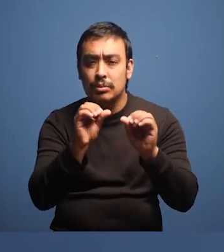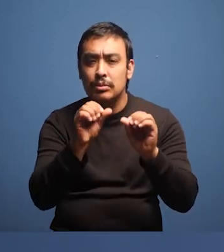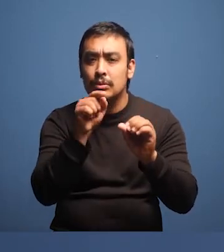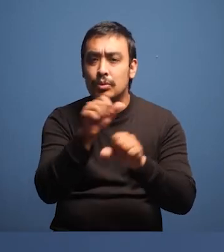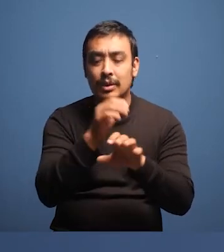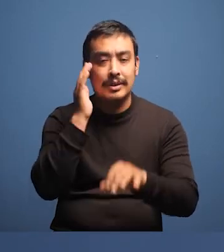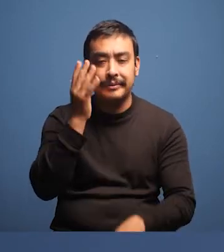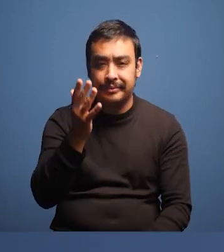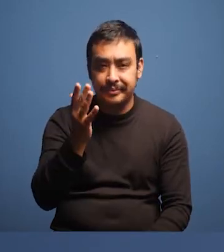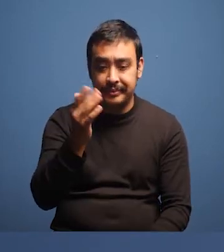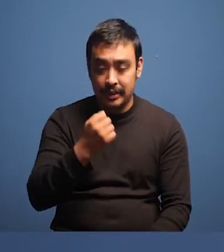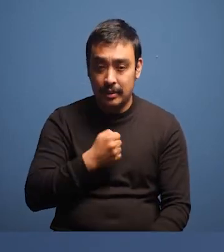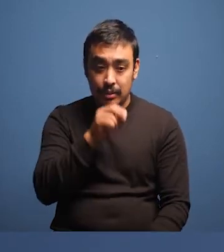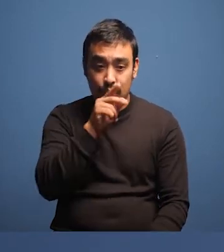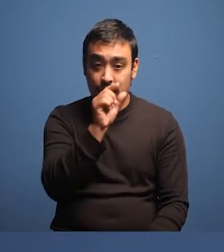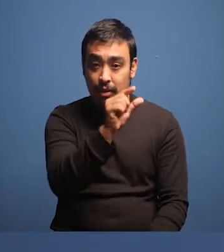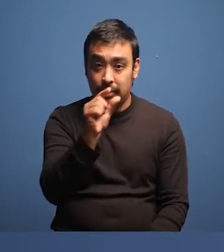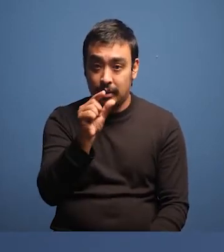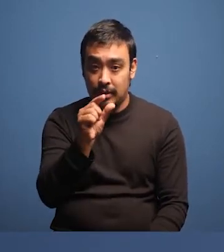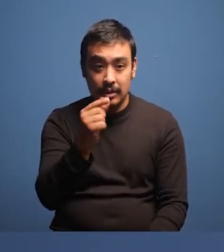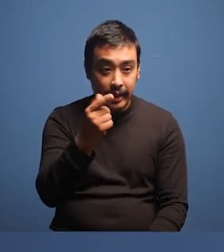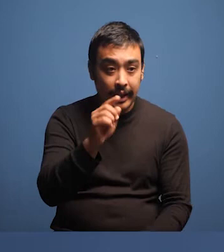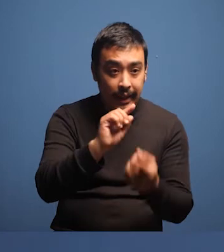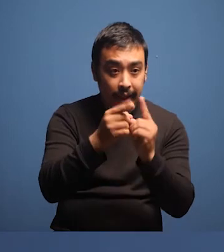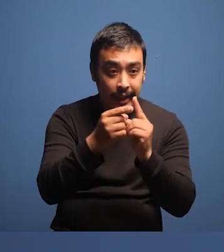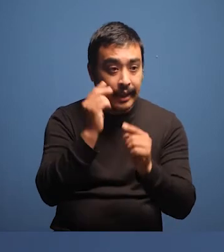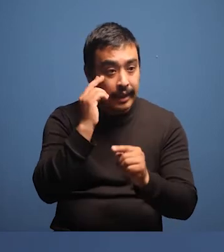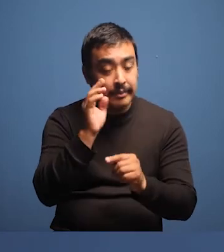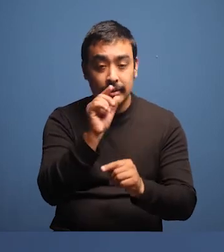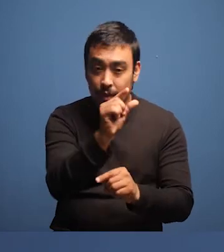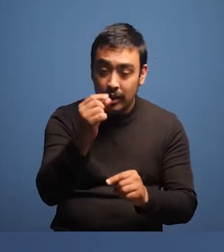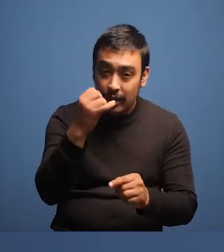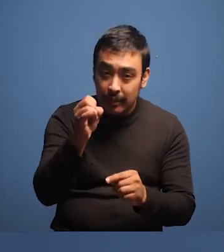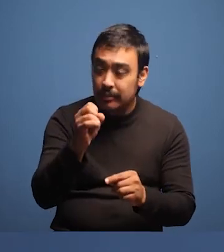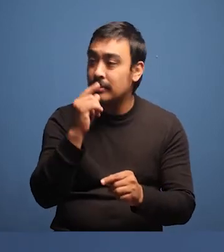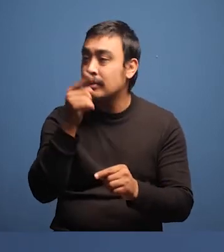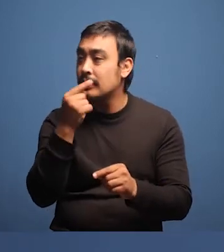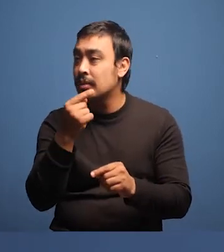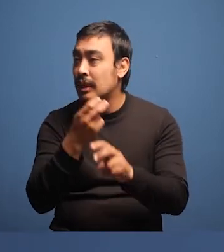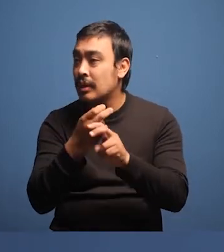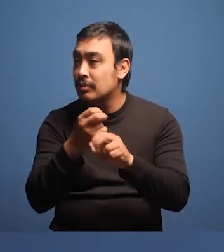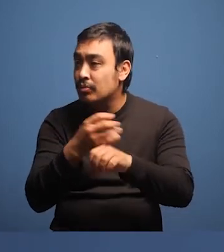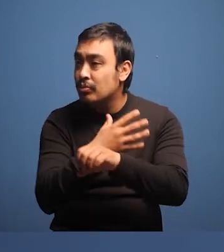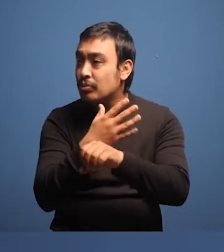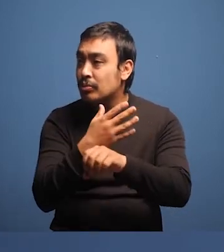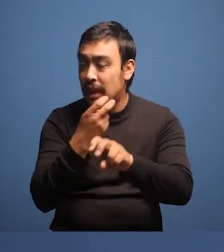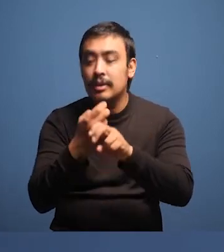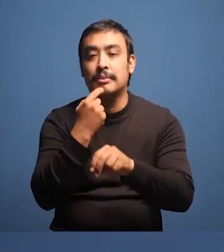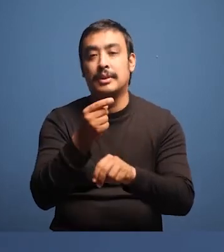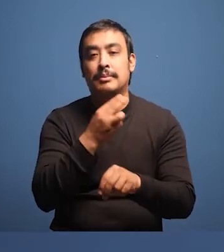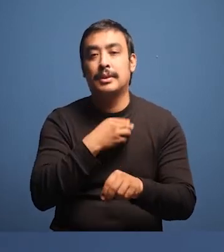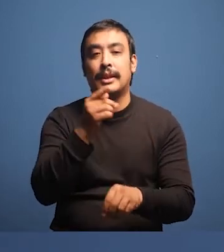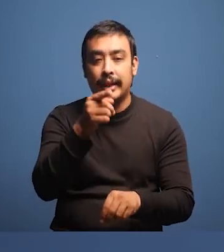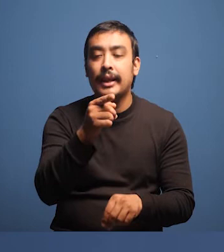थाहा नै छैन कि आफूले बोलेको वर्ड चाहिँ हेट स्पिचमा कन्भर्ट हुन्छ अथवा आफूले बोलेको वर्डले कसैलाई हर्ट भइरहेछ भन्ने कुरा थाहा नभएपछि त्यो मान्छेले हेट